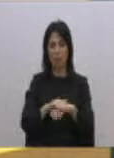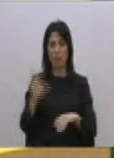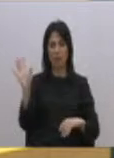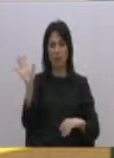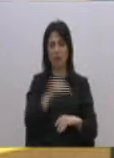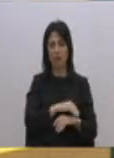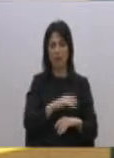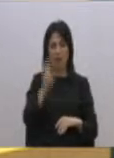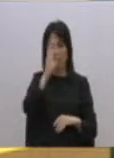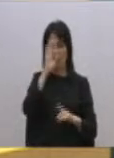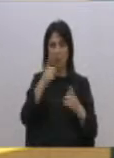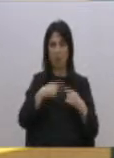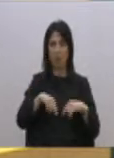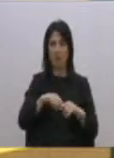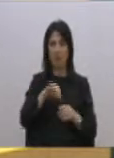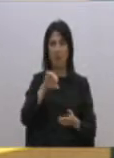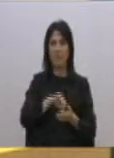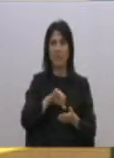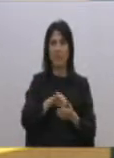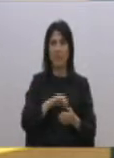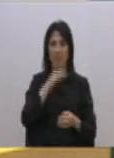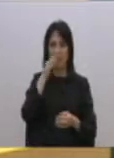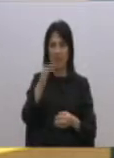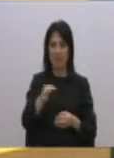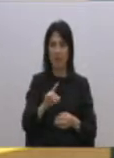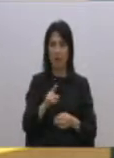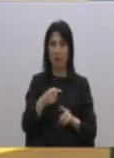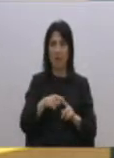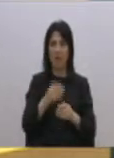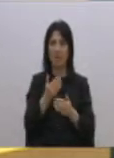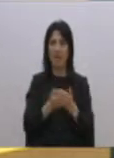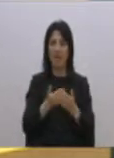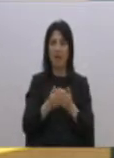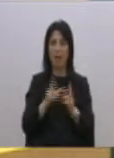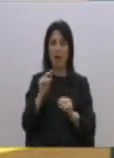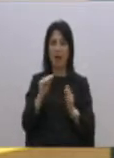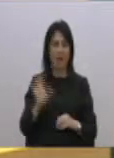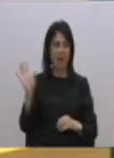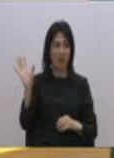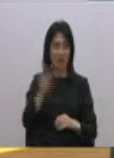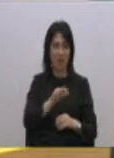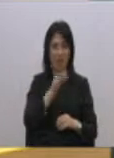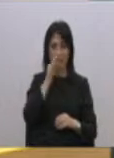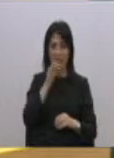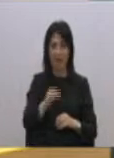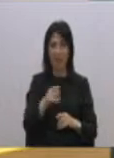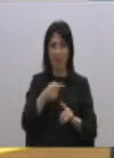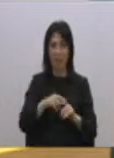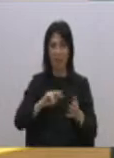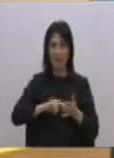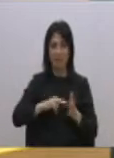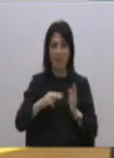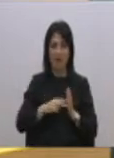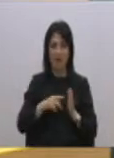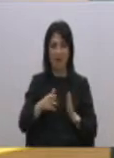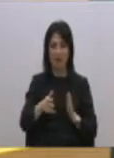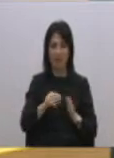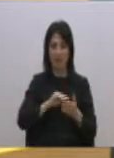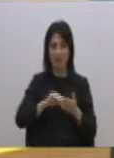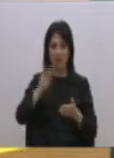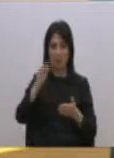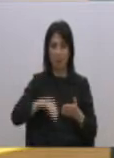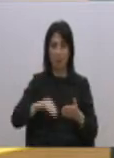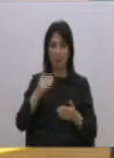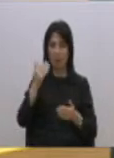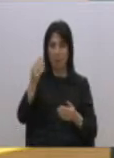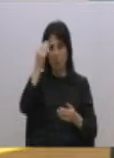საილუსტრაციო არასამთავრობო ორგანიზაციის წარმომადგენელმა გითხრათ, რომ მათი რეკომენდაციები გათვალისწინებული არისო. რაც რომ იმ სტრატეგიაში, რომელიც თქვენ შეიმუშავეთ,